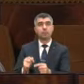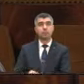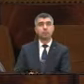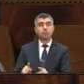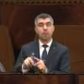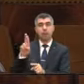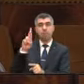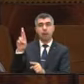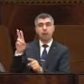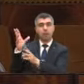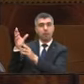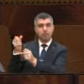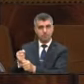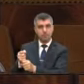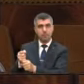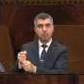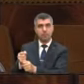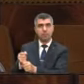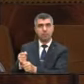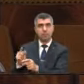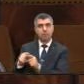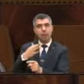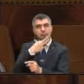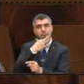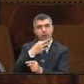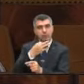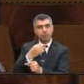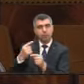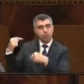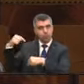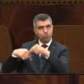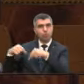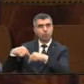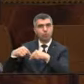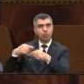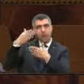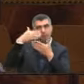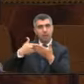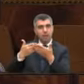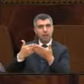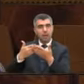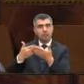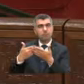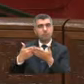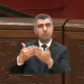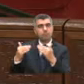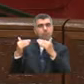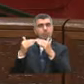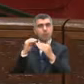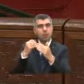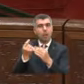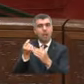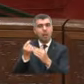بالالتفاتة الملكية الإنسانية لتسهيل يعني مجيئهم لأرض الوطن في ظروف مواتية وبشروط